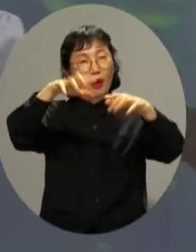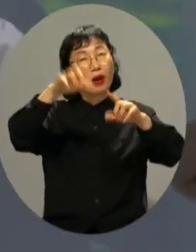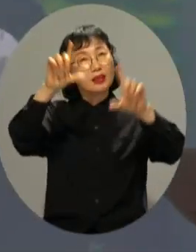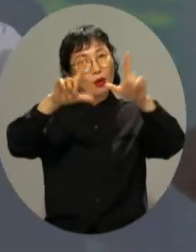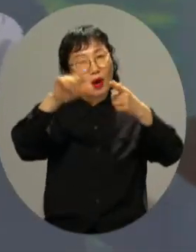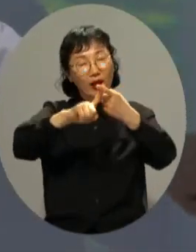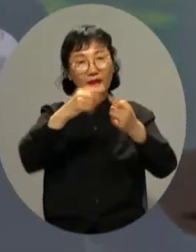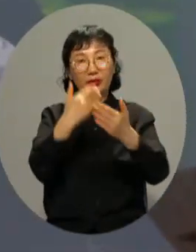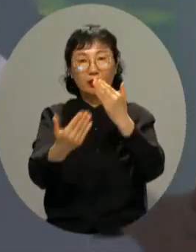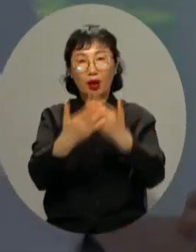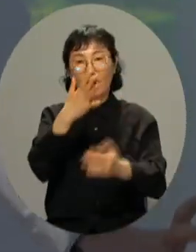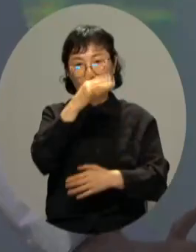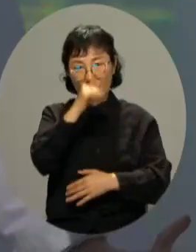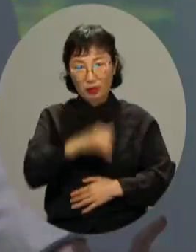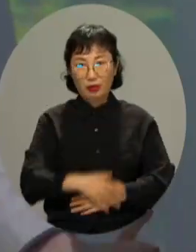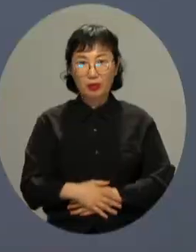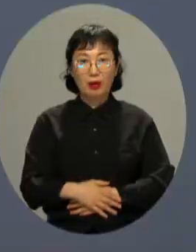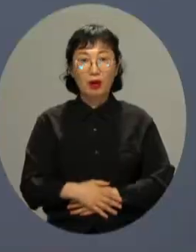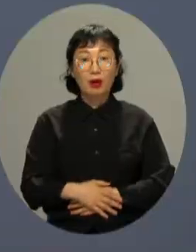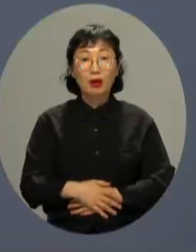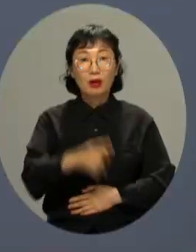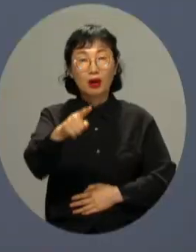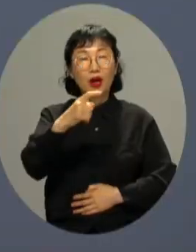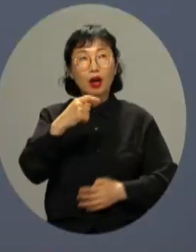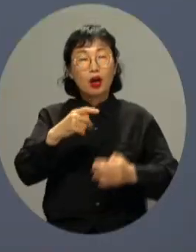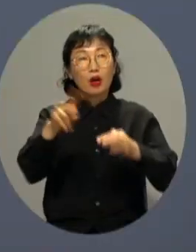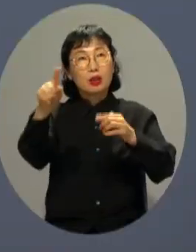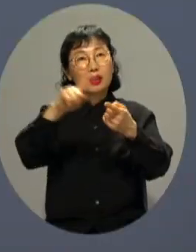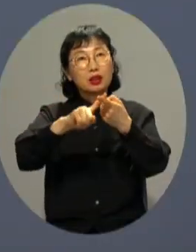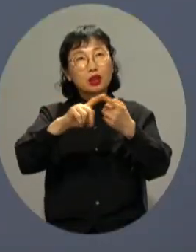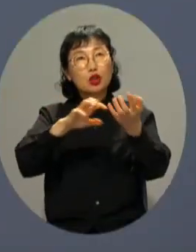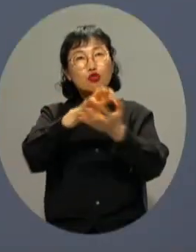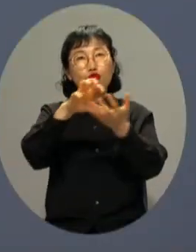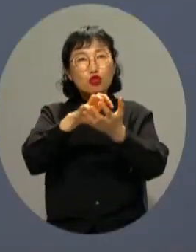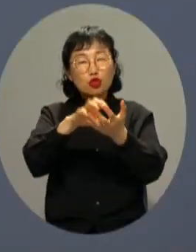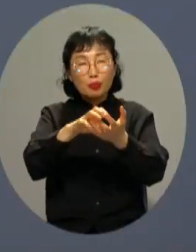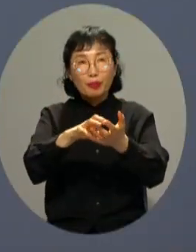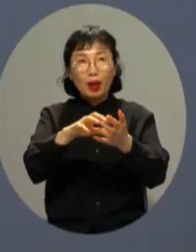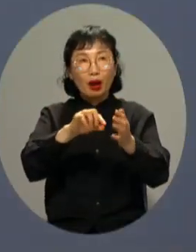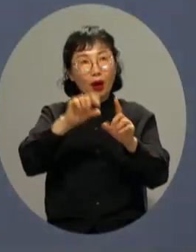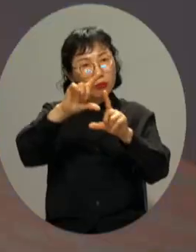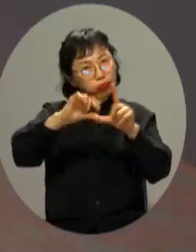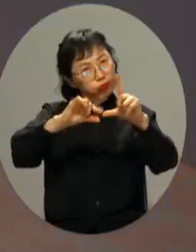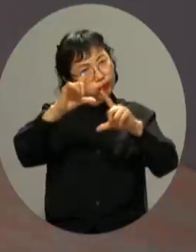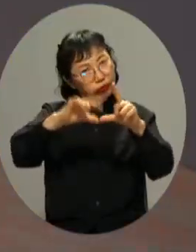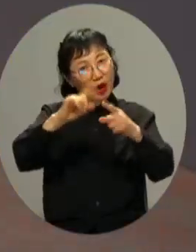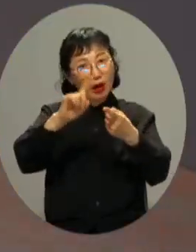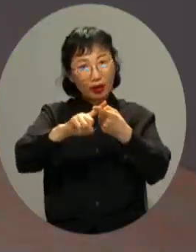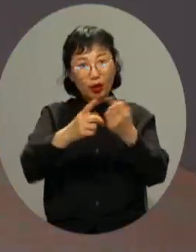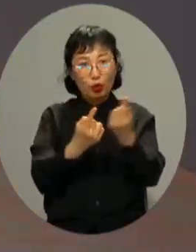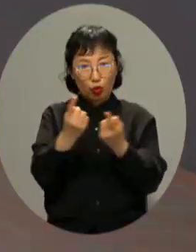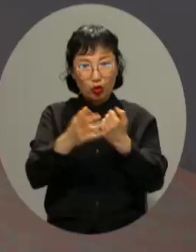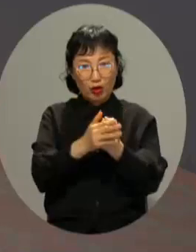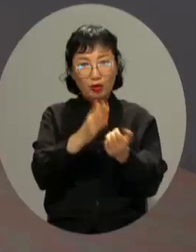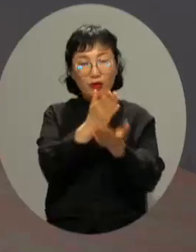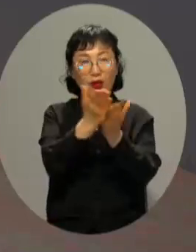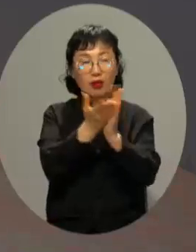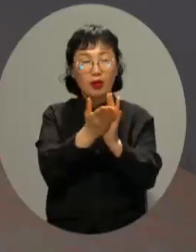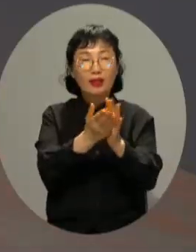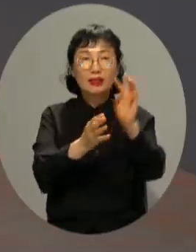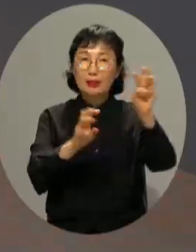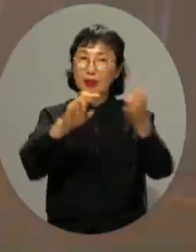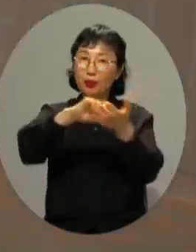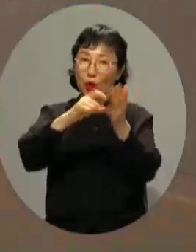있습니다. 학생 스스로 구름의 양과 습도, 기온을 설정해 30가지 이상의 다양한 날씨를